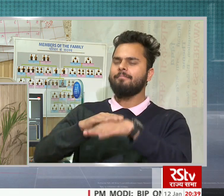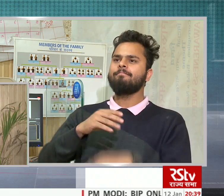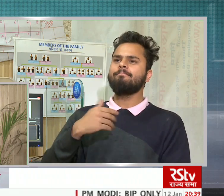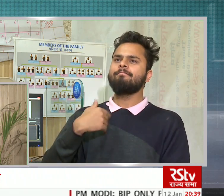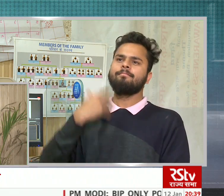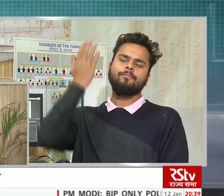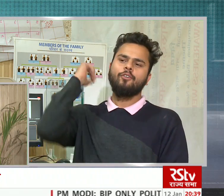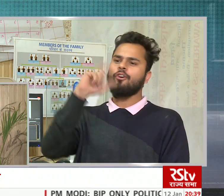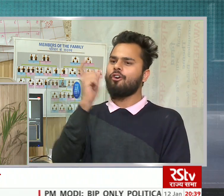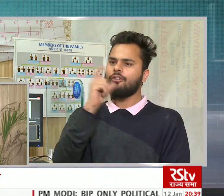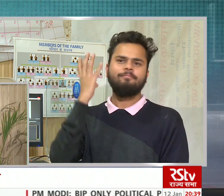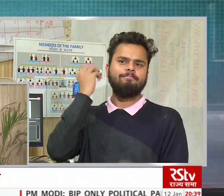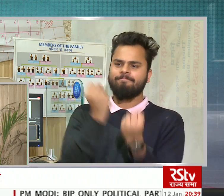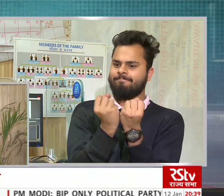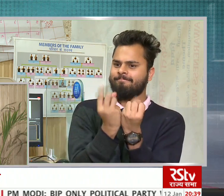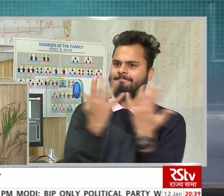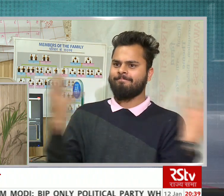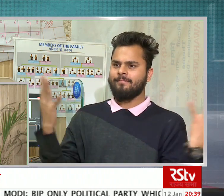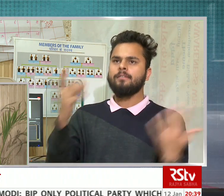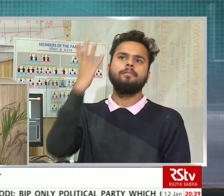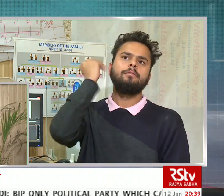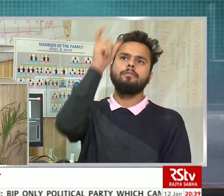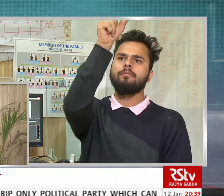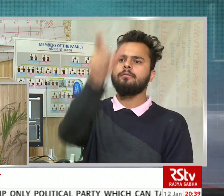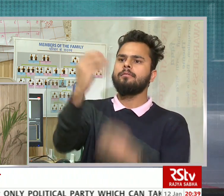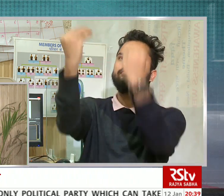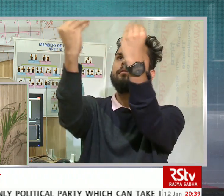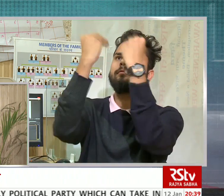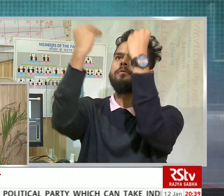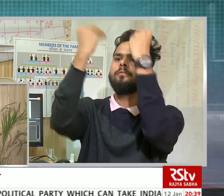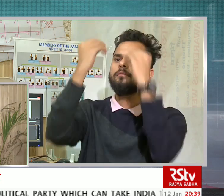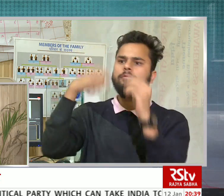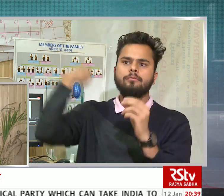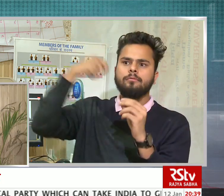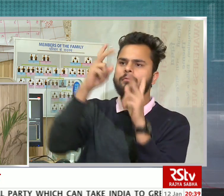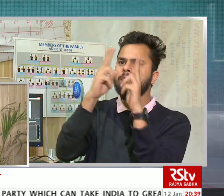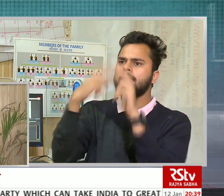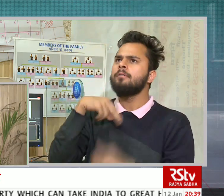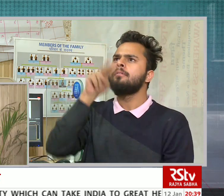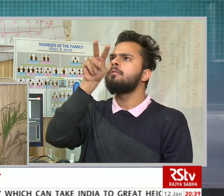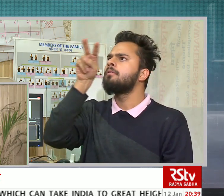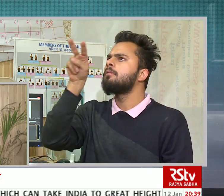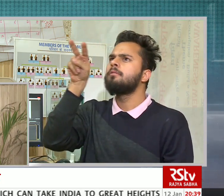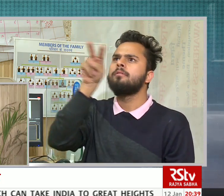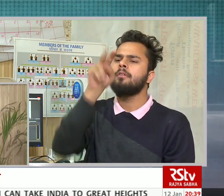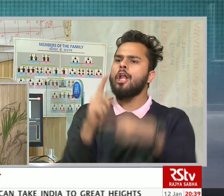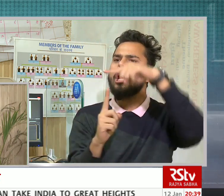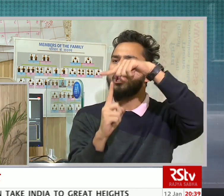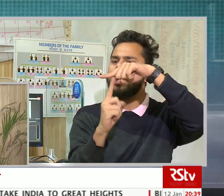मेरा एक्सपीरियंस रहा है कि जब मैं कॉलेज में बैठता था तो कॉलेज में जो मुझे पढ़ाया जा रहा था वो विजुअल पढ़ाया जाता